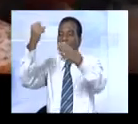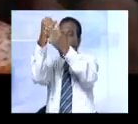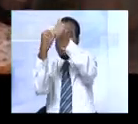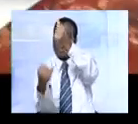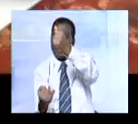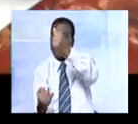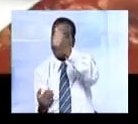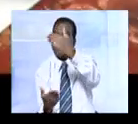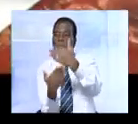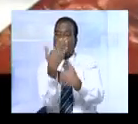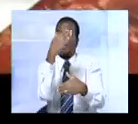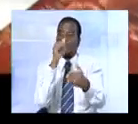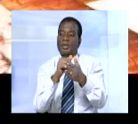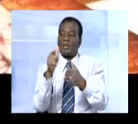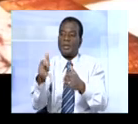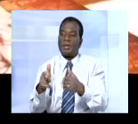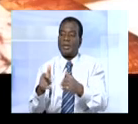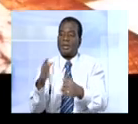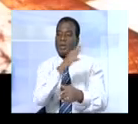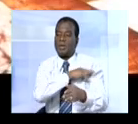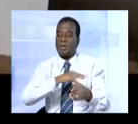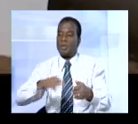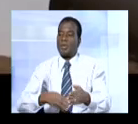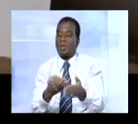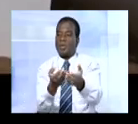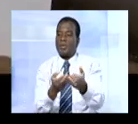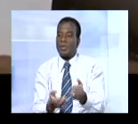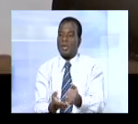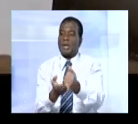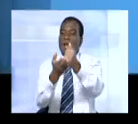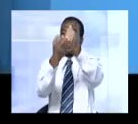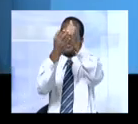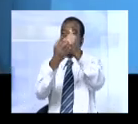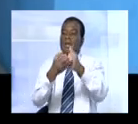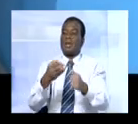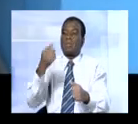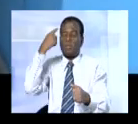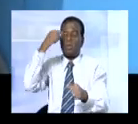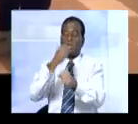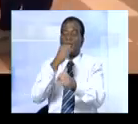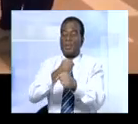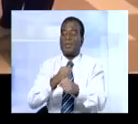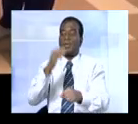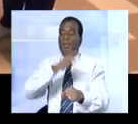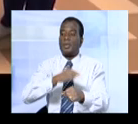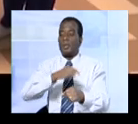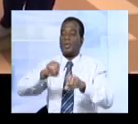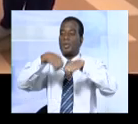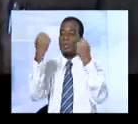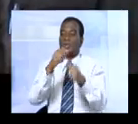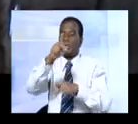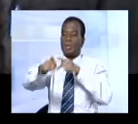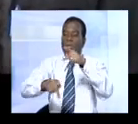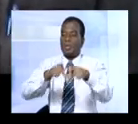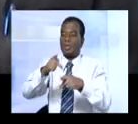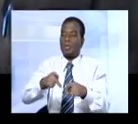Par cet acte de générosité, la municipalité entend appuyer les structures de la commune qui œuvre pour le bien-être social des